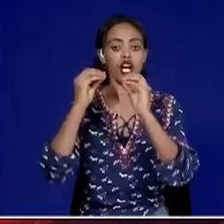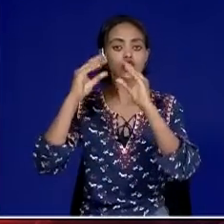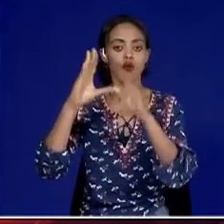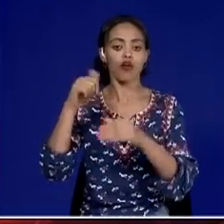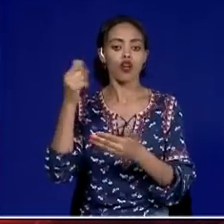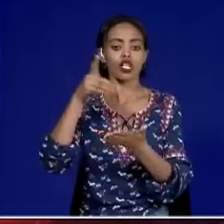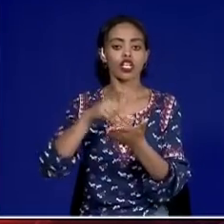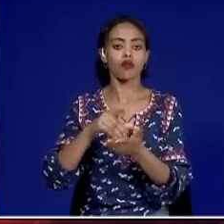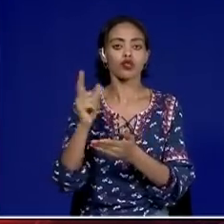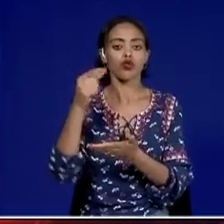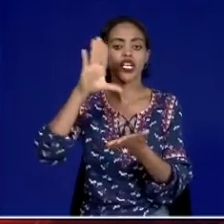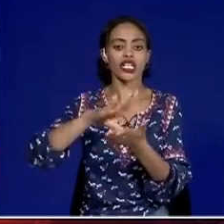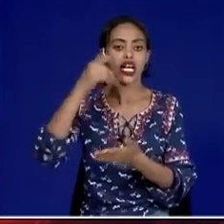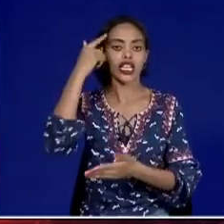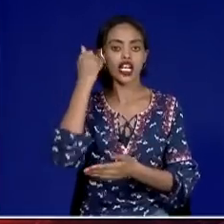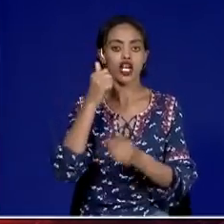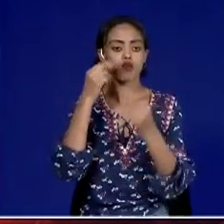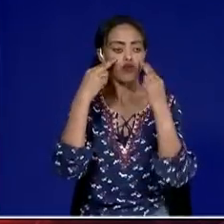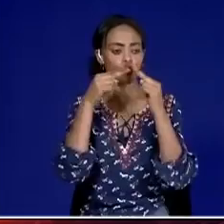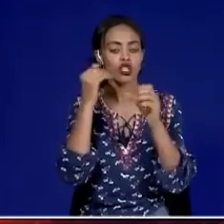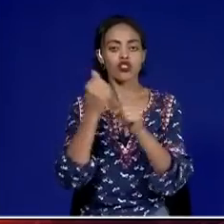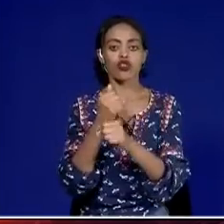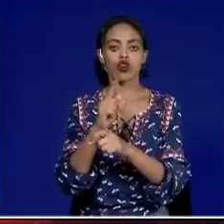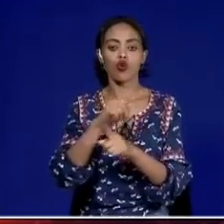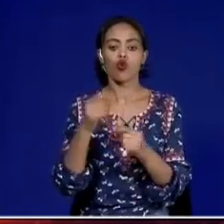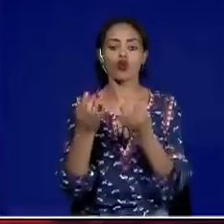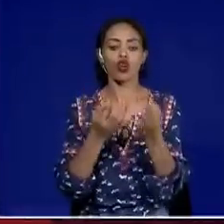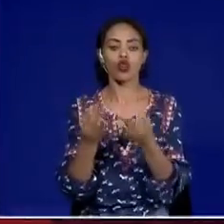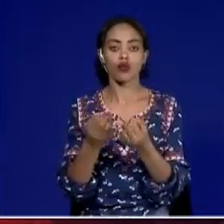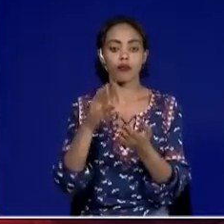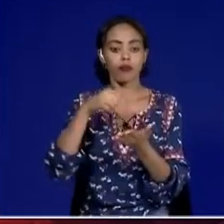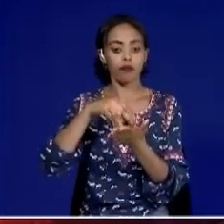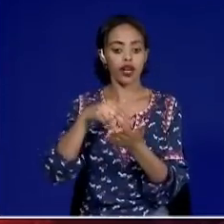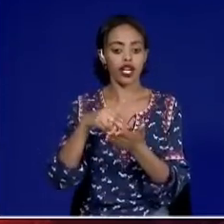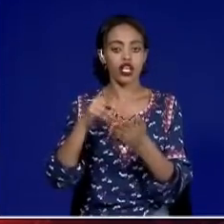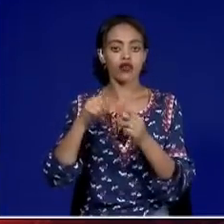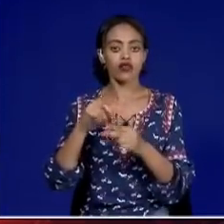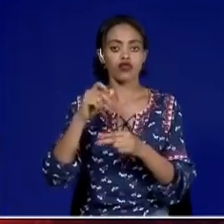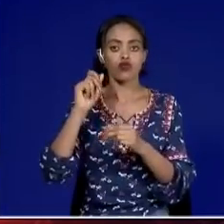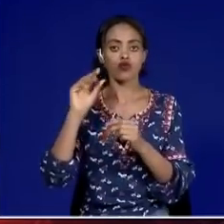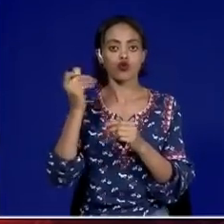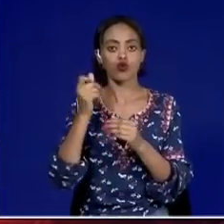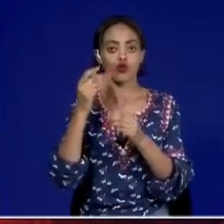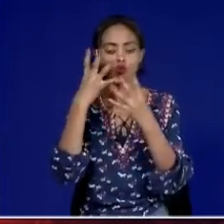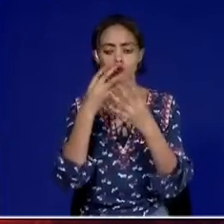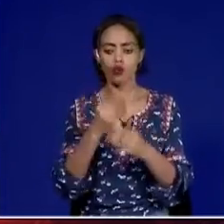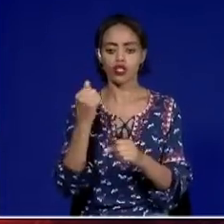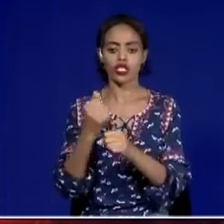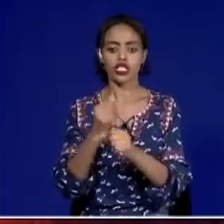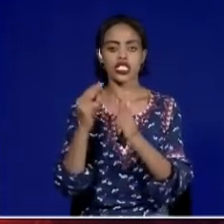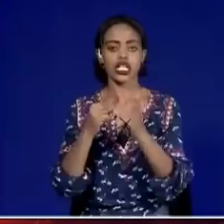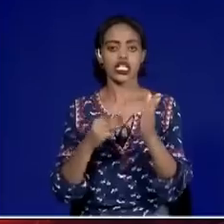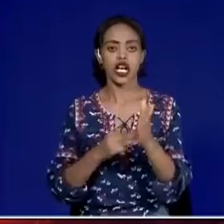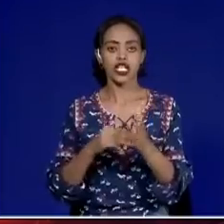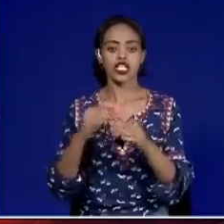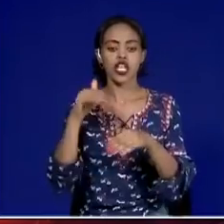ካልኦት ከተማታት ይኹን ገጠራት ትግራይ ብትኩረት ክስርሐሉ እውን ገሊፆም። መቐለ በዚ ብድቡቕ ስነ ስርዓት